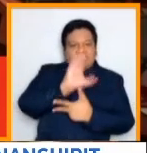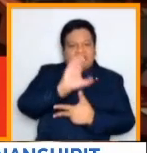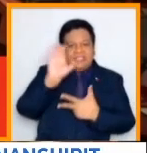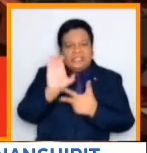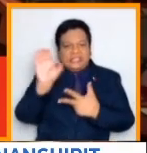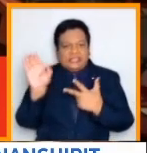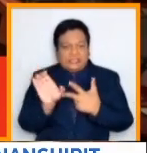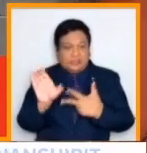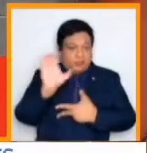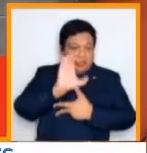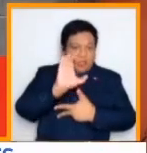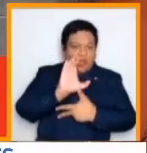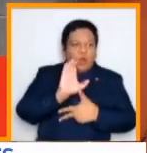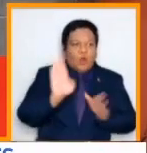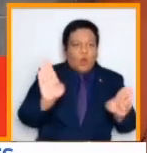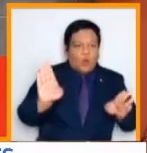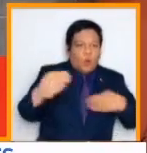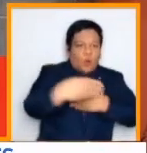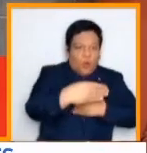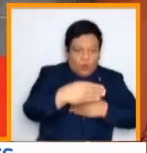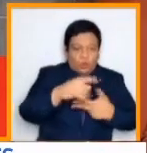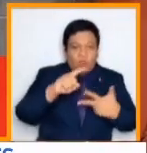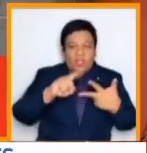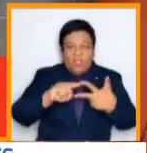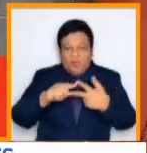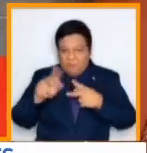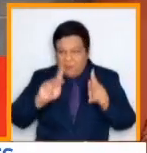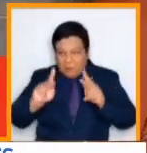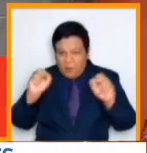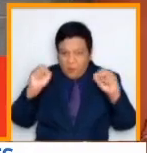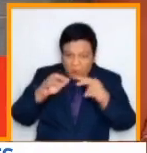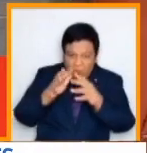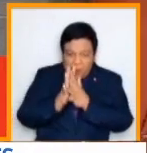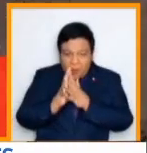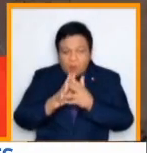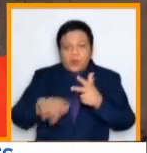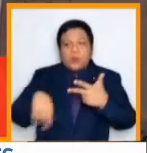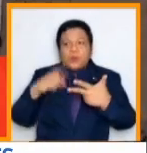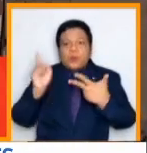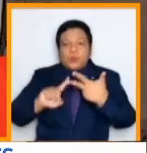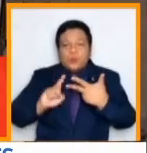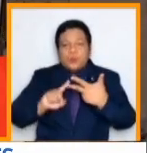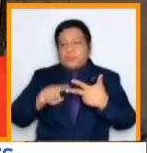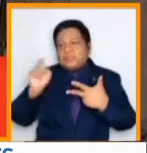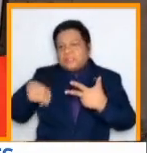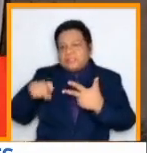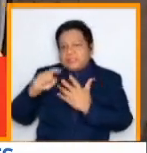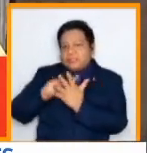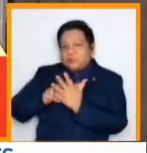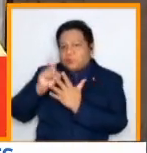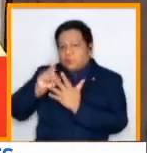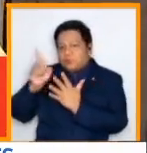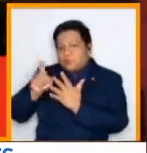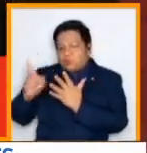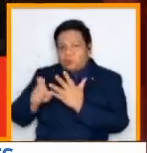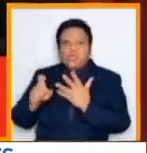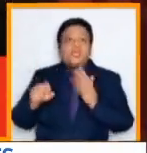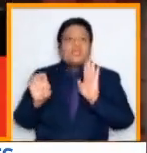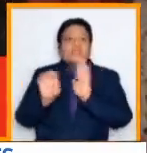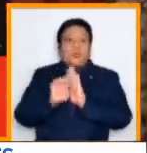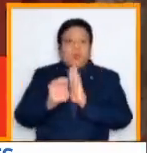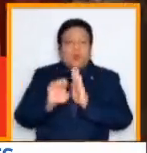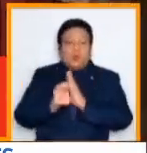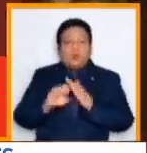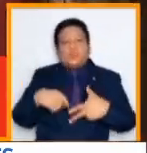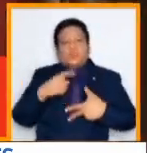areas, crowded areas at yung nangangailangan ng close contact. Halimbawa po ng mga negosyong ito ang mga